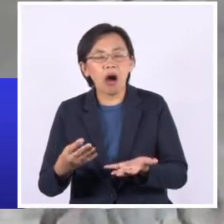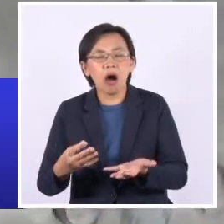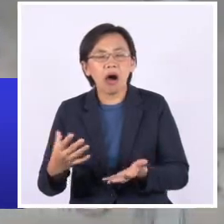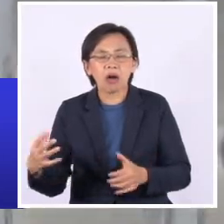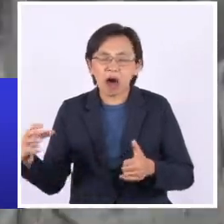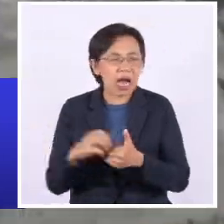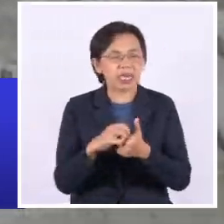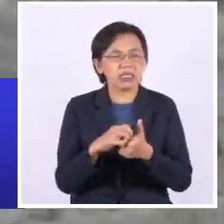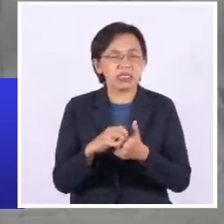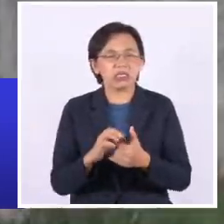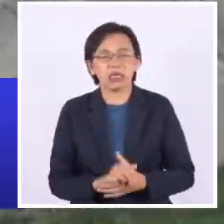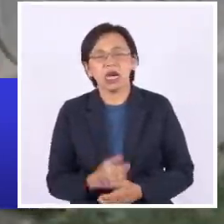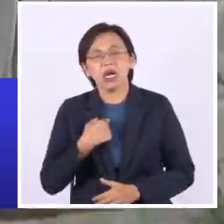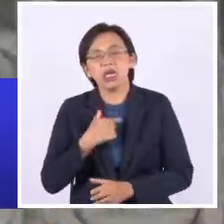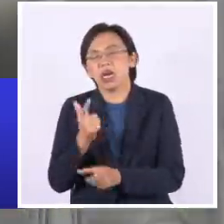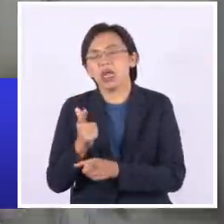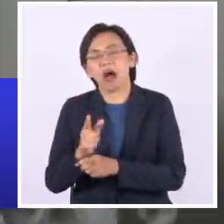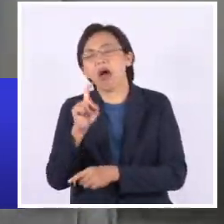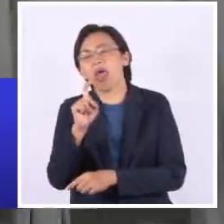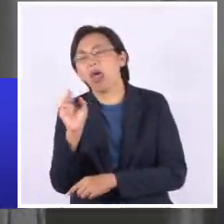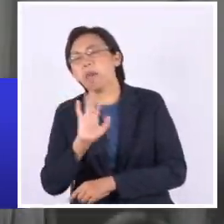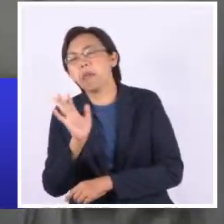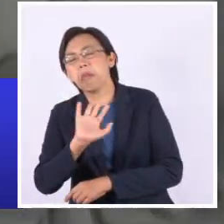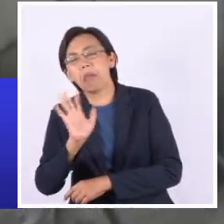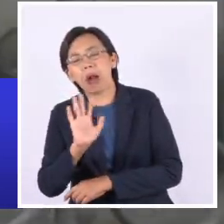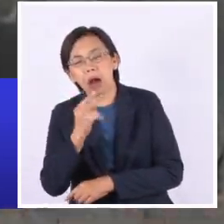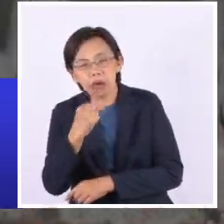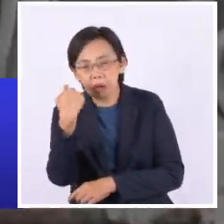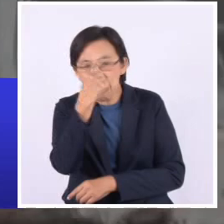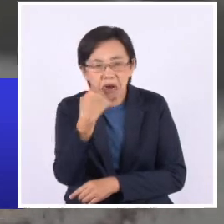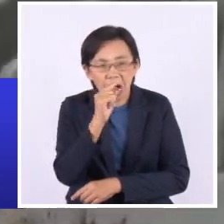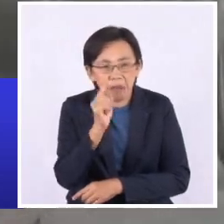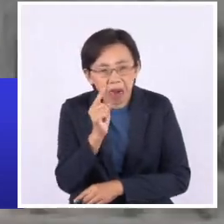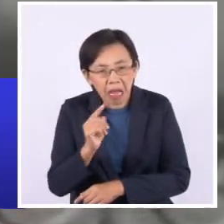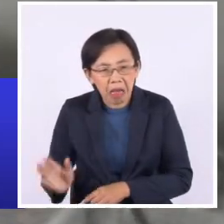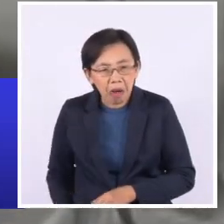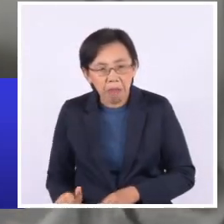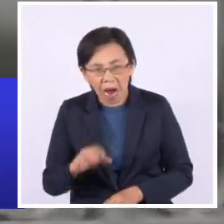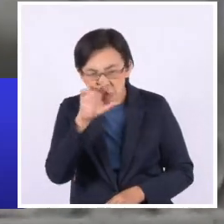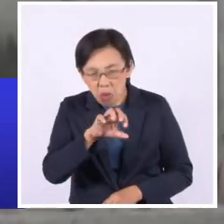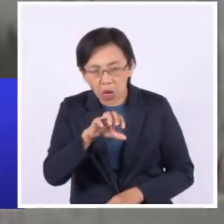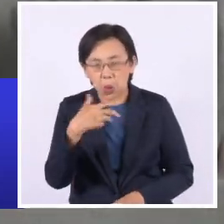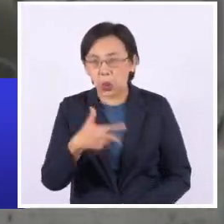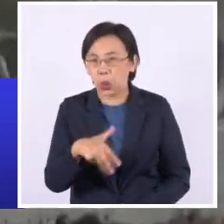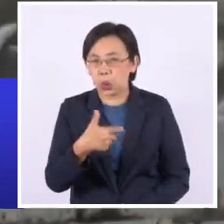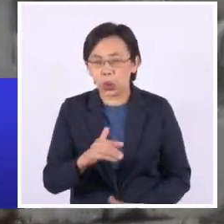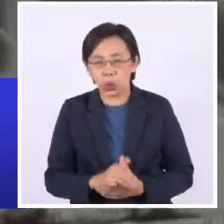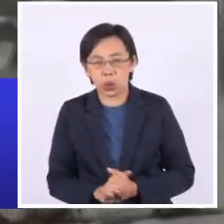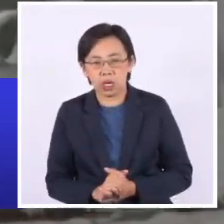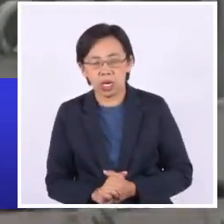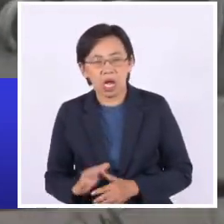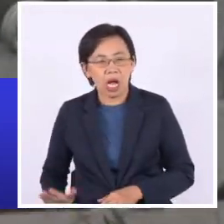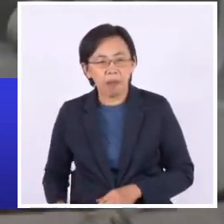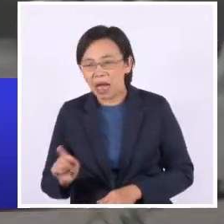ะบอกว่าเอาไว้ไม่อยู่แล้วมั้งไอ้เจ้าตัวนี้ดูหน้าดูตามันเป็นล็อตไวเลอร์ด้วยสิล็อตไวเลอร์แล้วเก็บหมามาจ